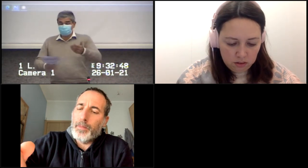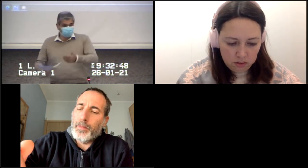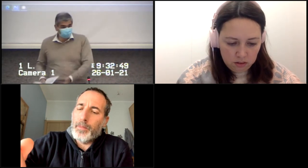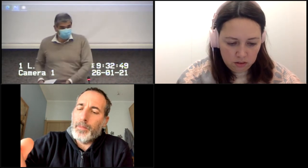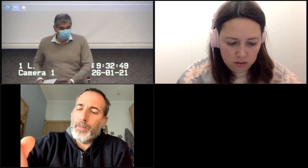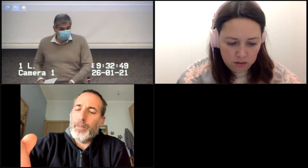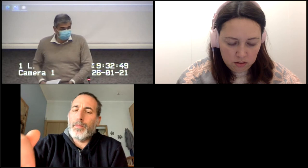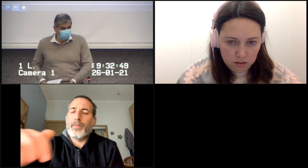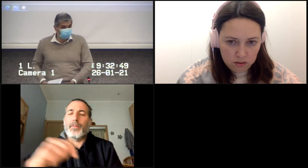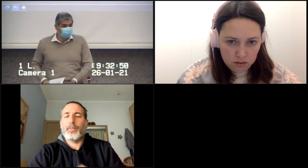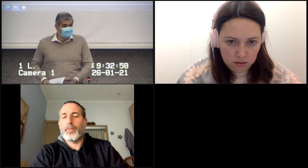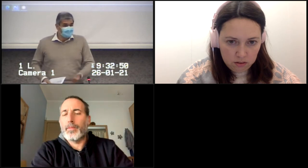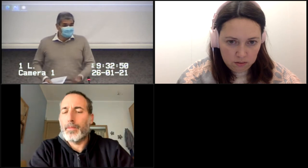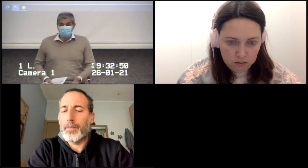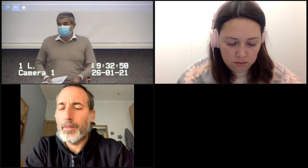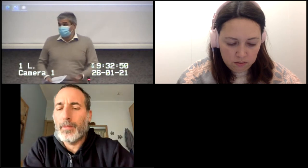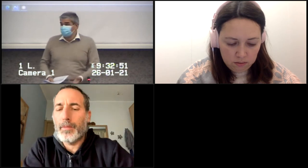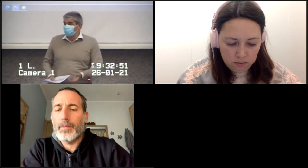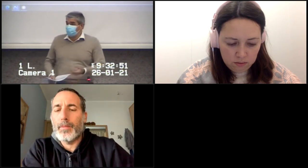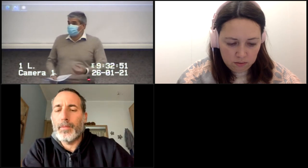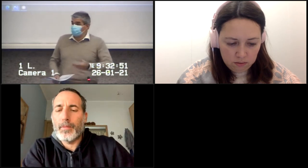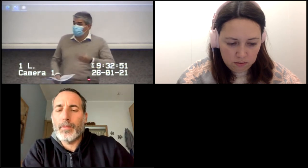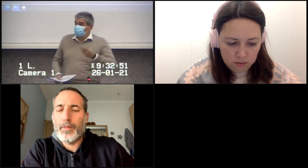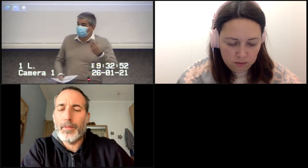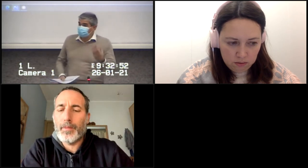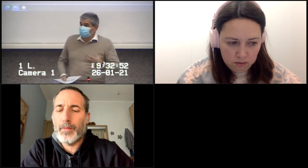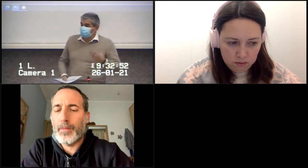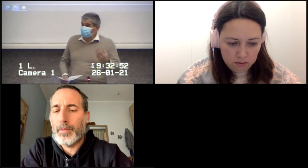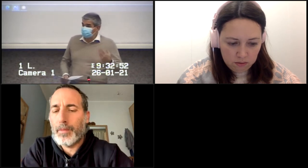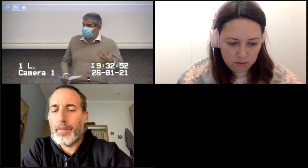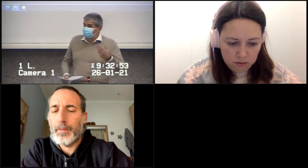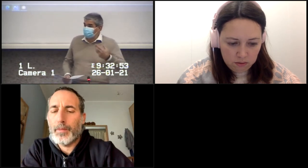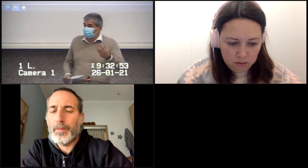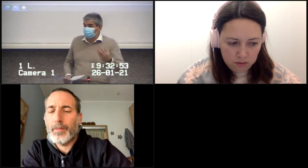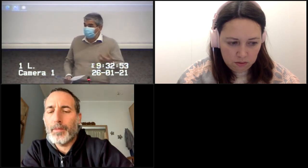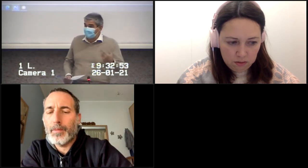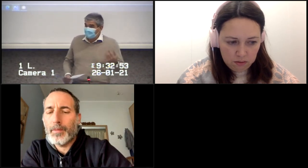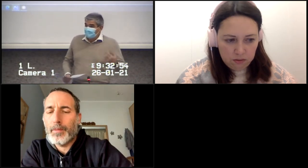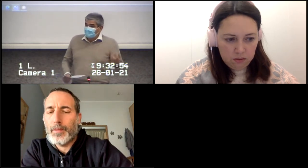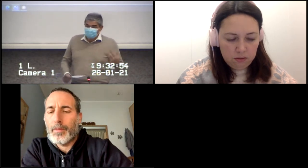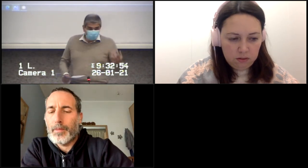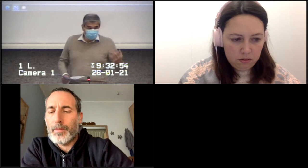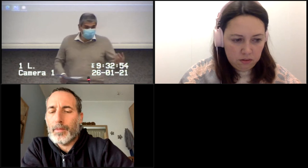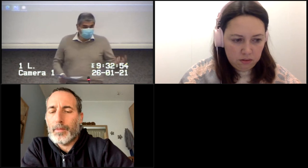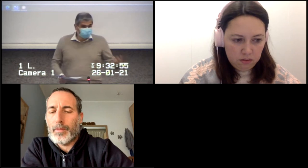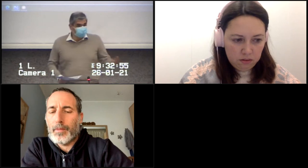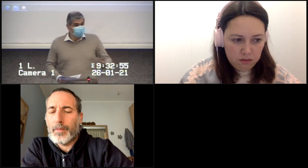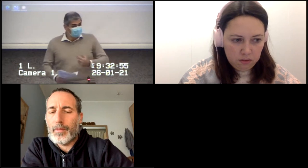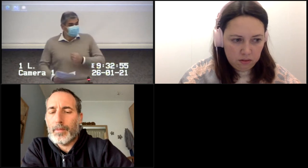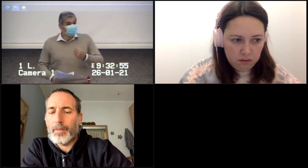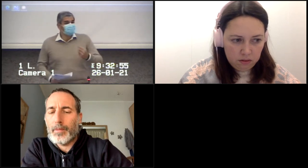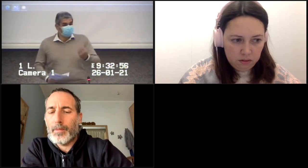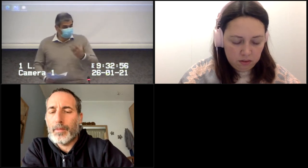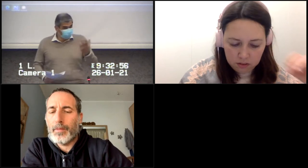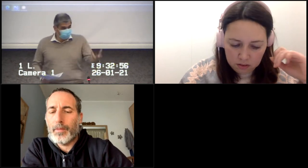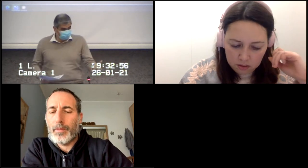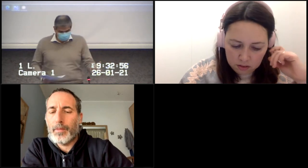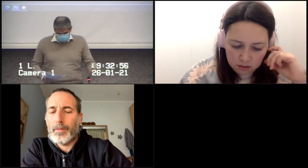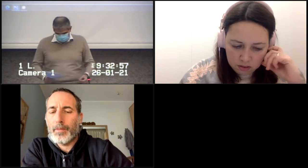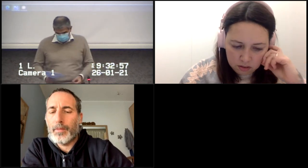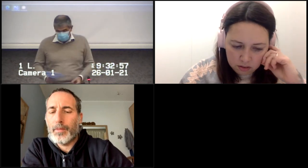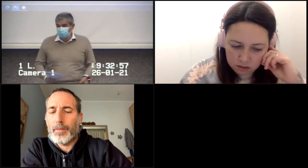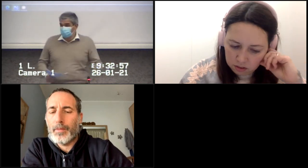e soprattutto quelle degli anni 60, vedono i materiali caratterizzati da molti elementi dannosi